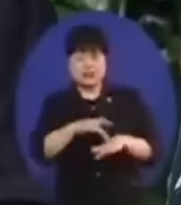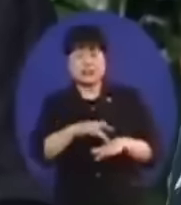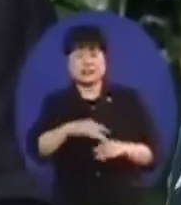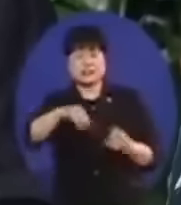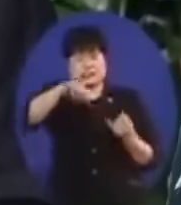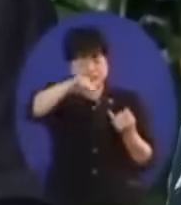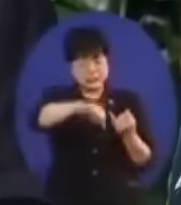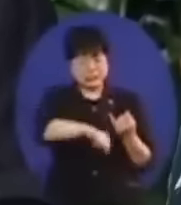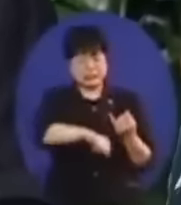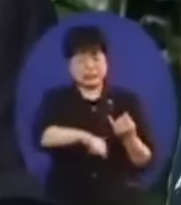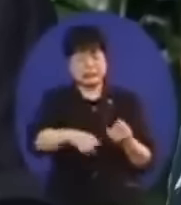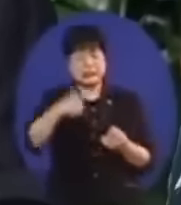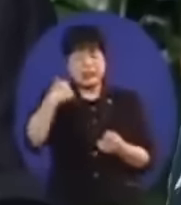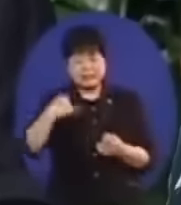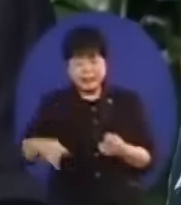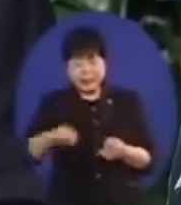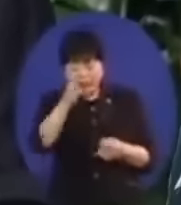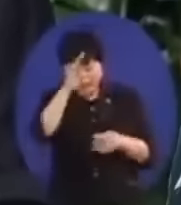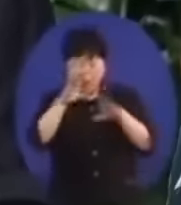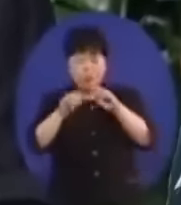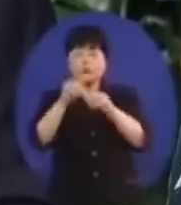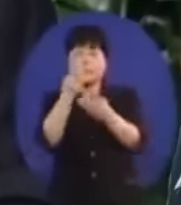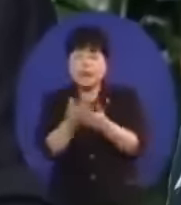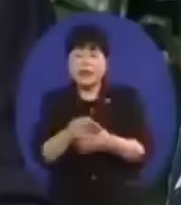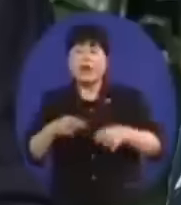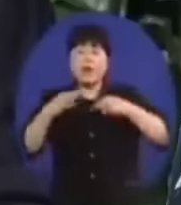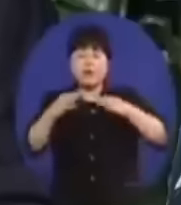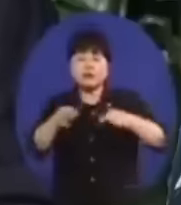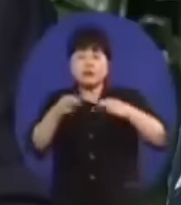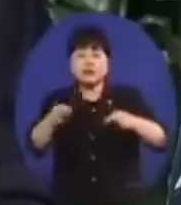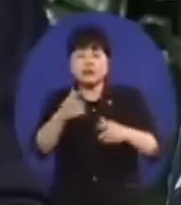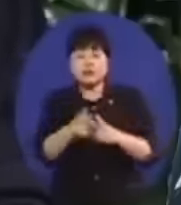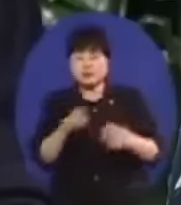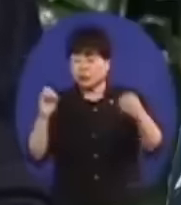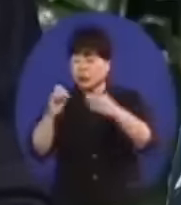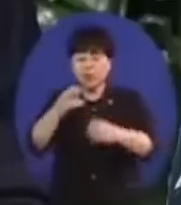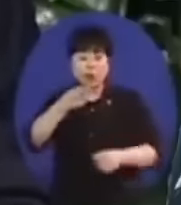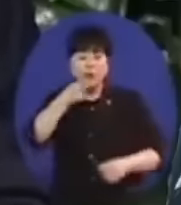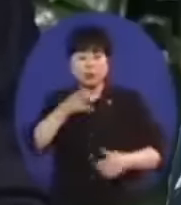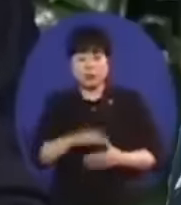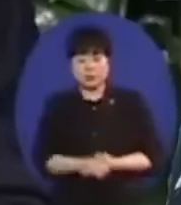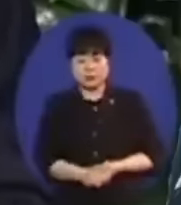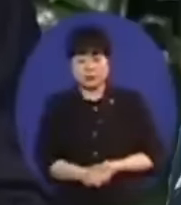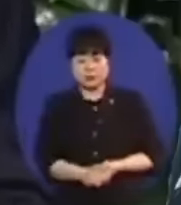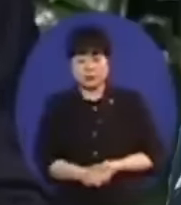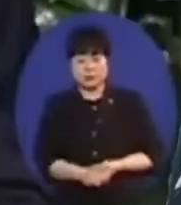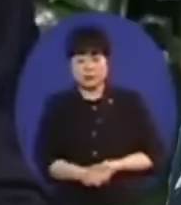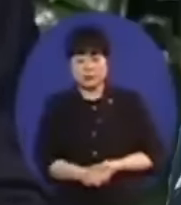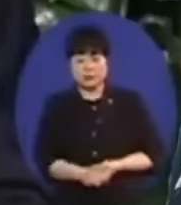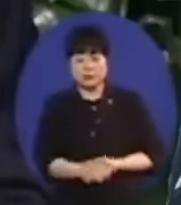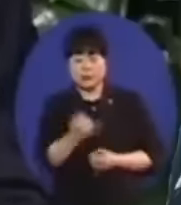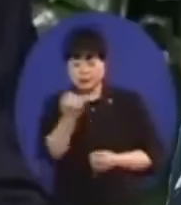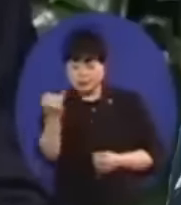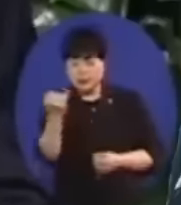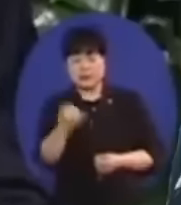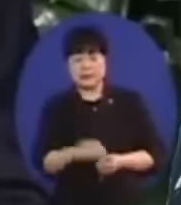들렸으니 내 딸을 고쳐주시옵소서 고함을 치는데 예수님이 대답도 안 하셨습니다. 그러니까 이